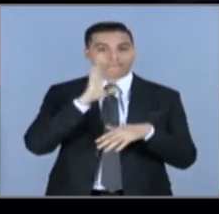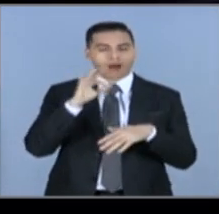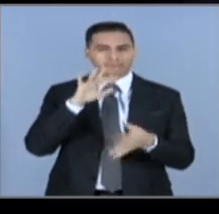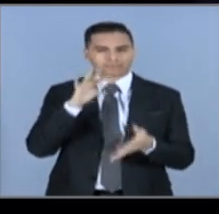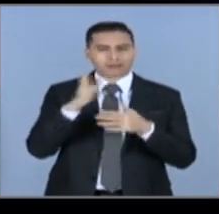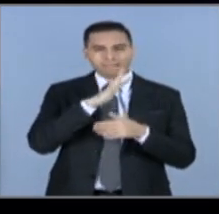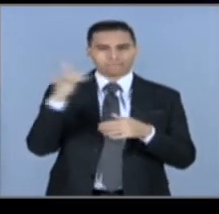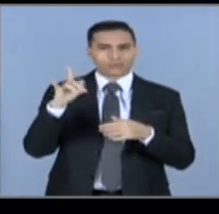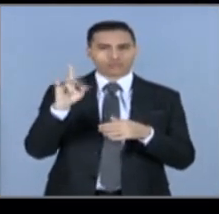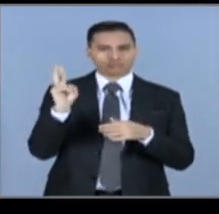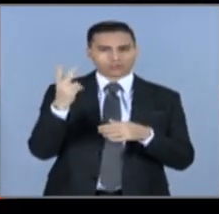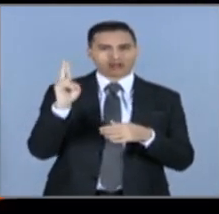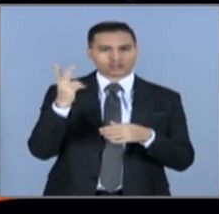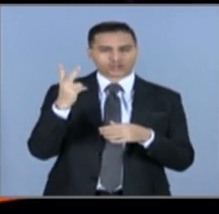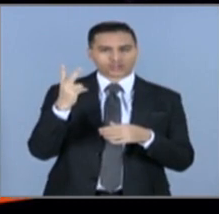حوالي